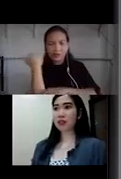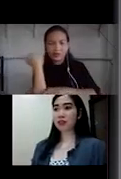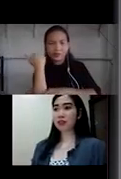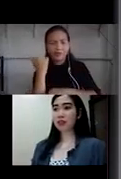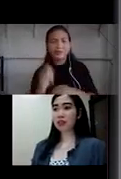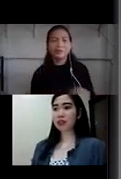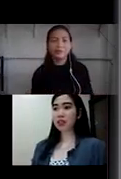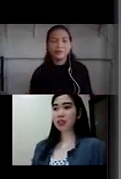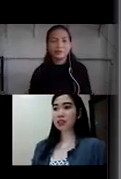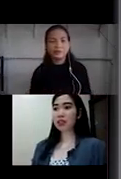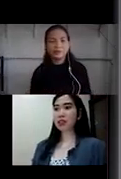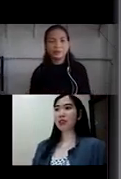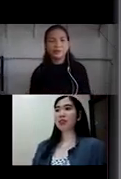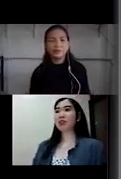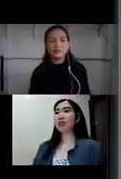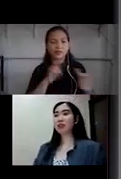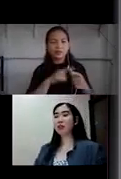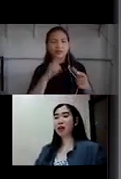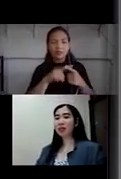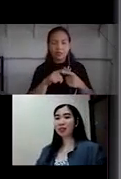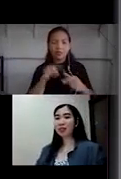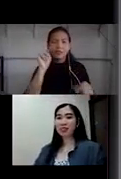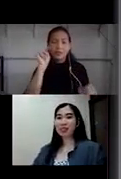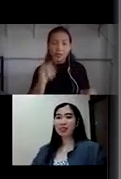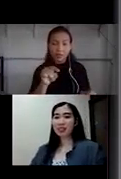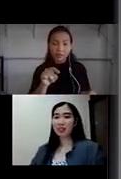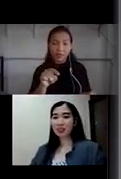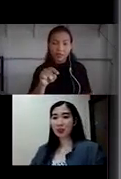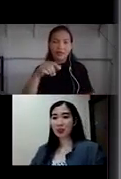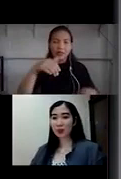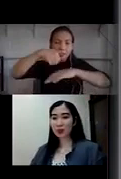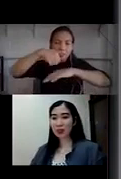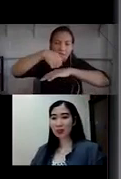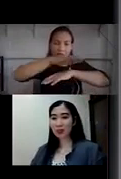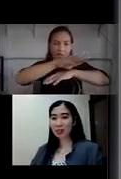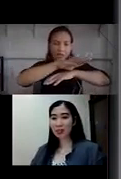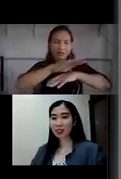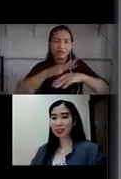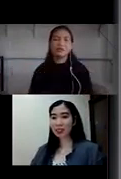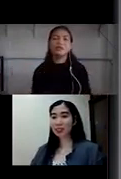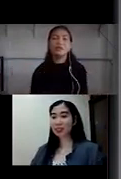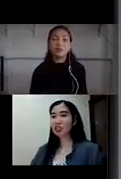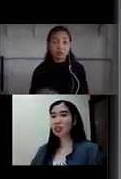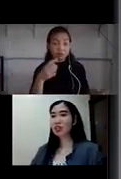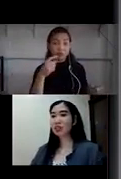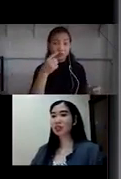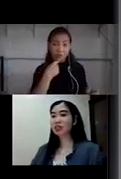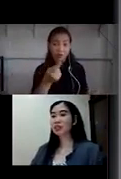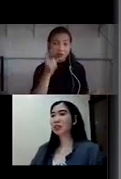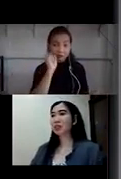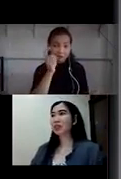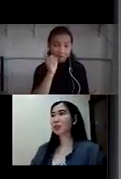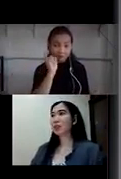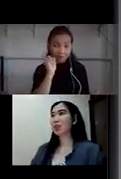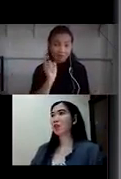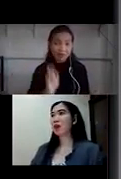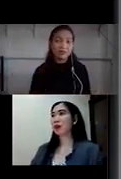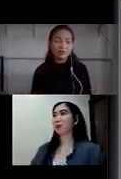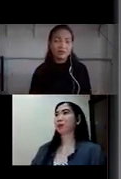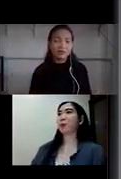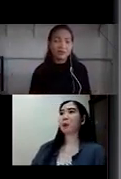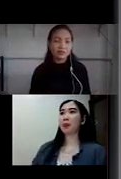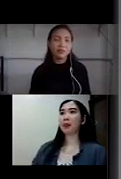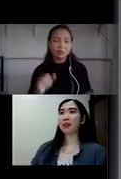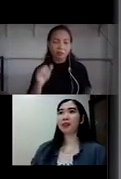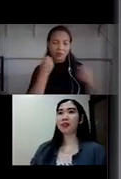Yeah. Then, click send. Diba? So, ang bilis natin siyang magagawa.